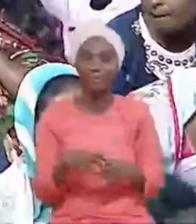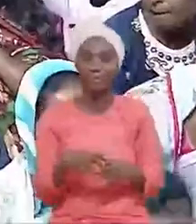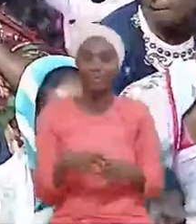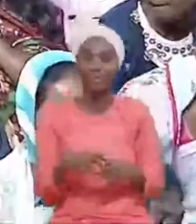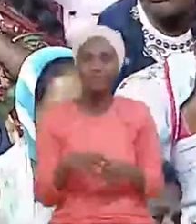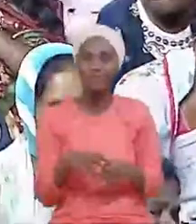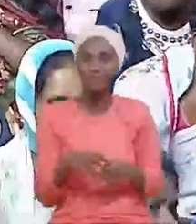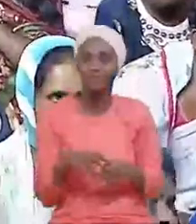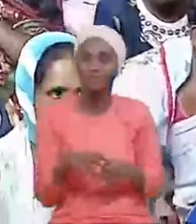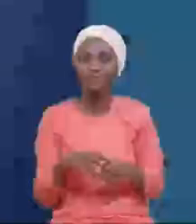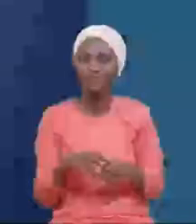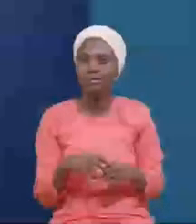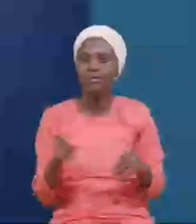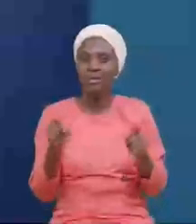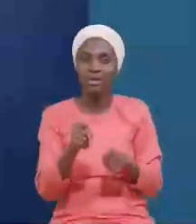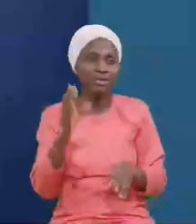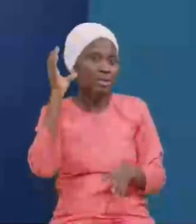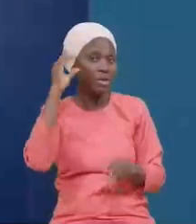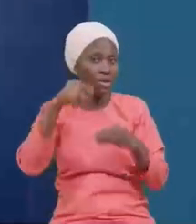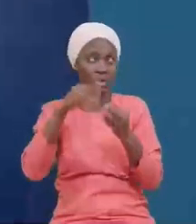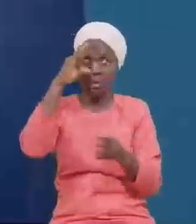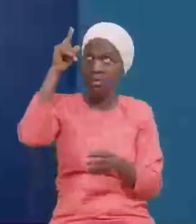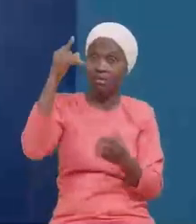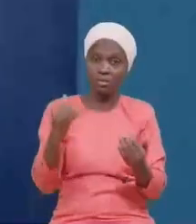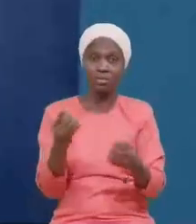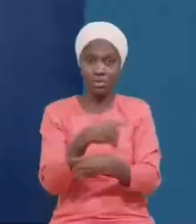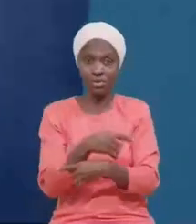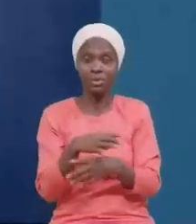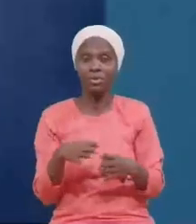Et comme vous entendez parler du Sauveur ce jour,